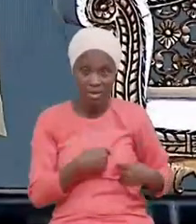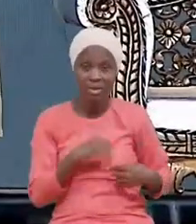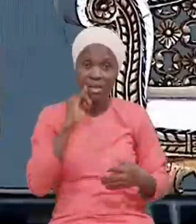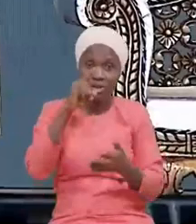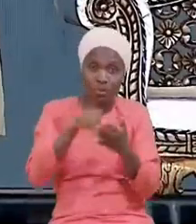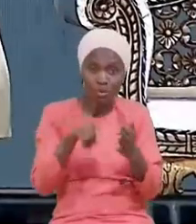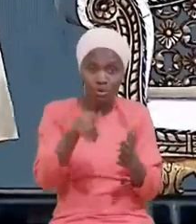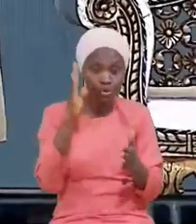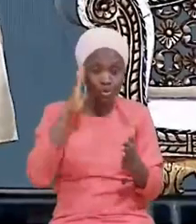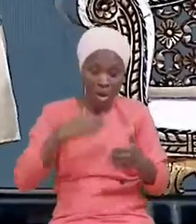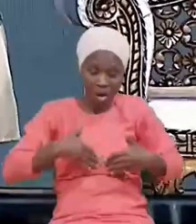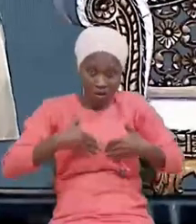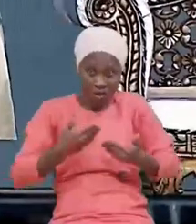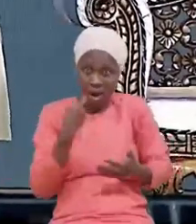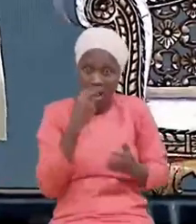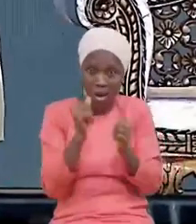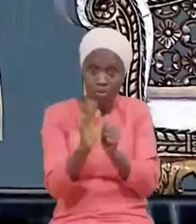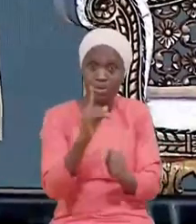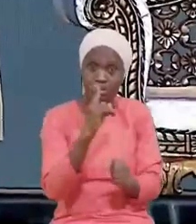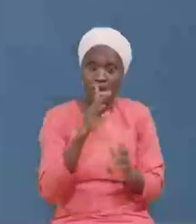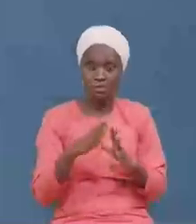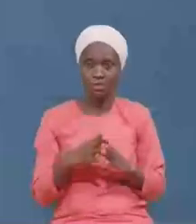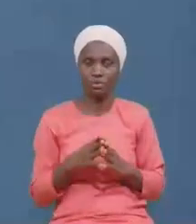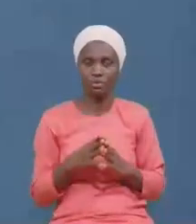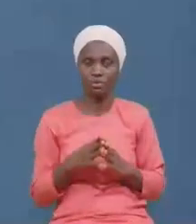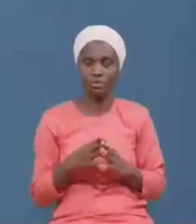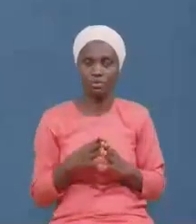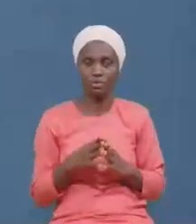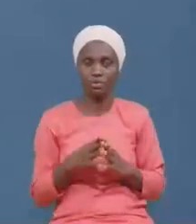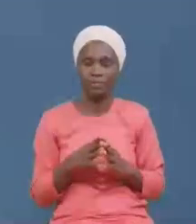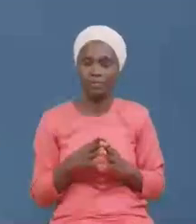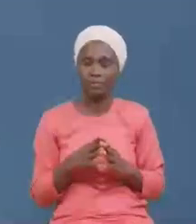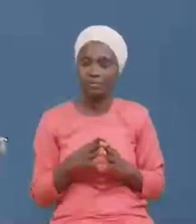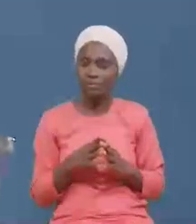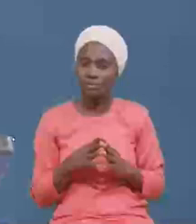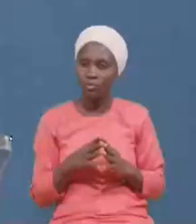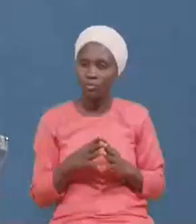dans le cœur, c'est ce que vous confessez de la bouche.